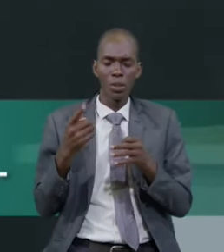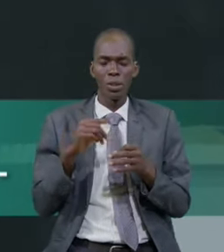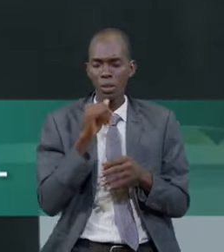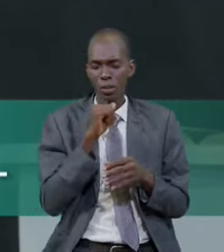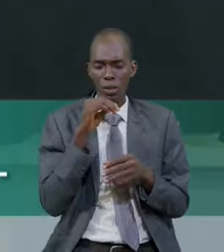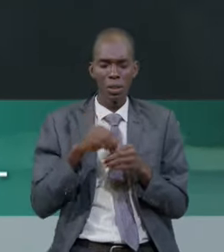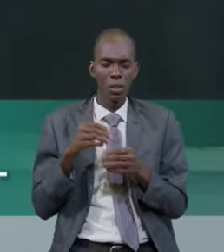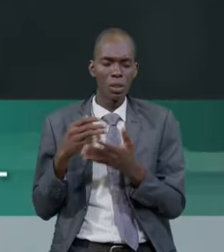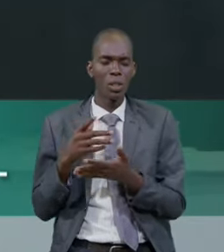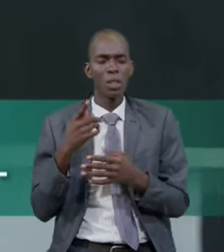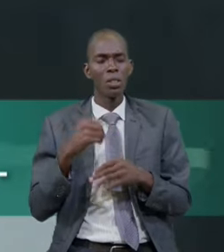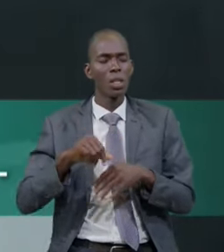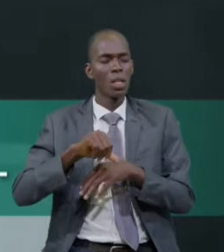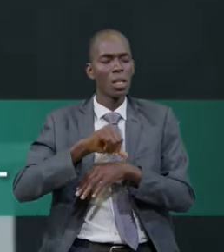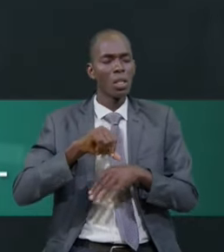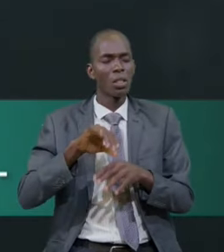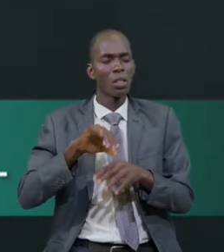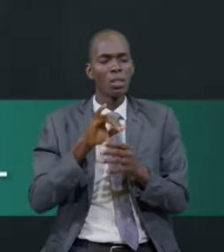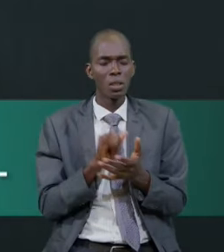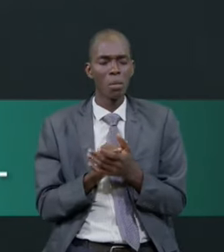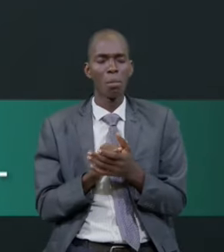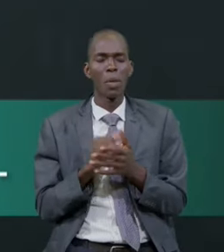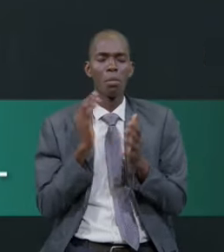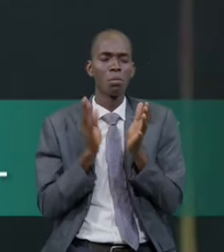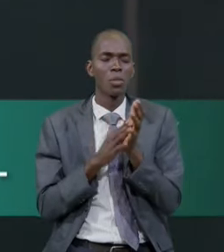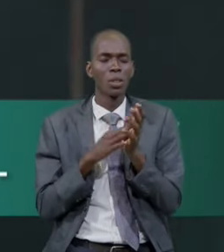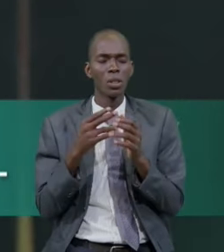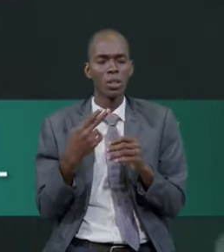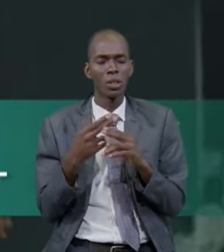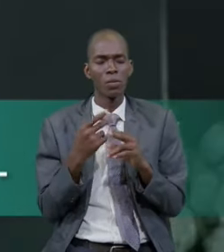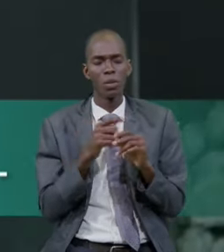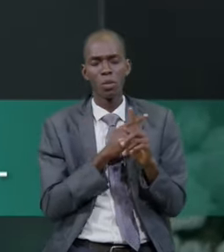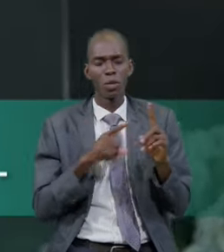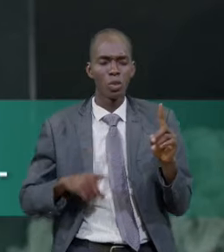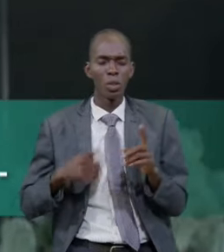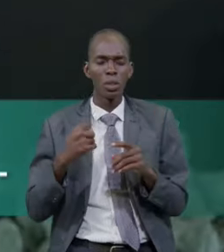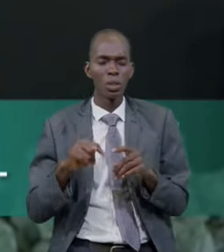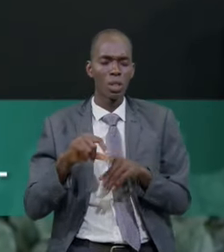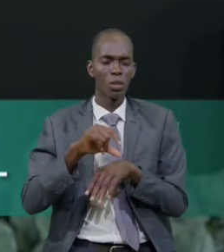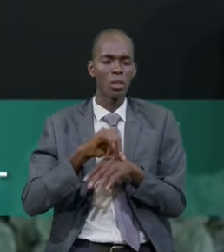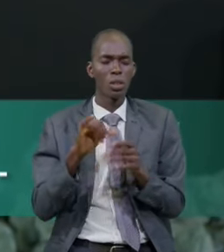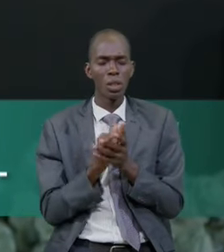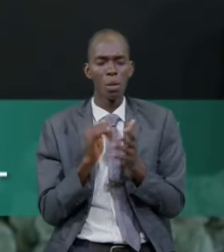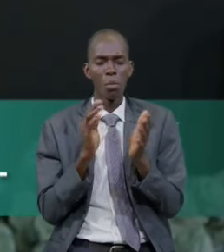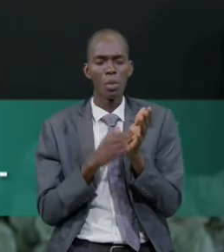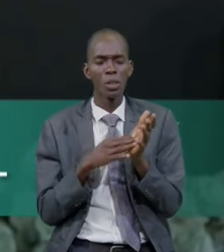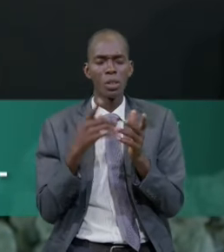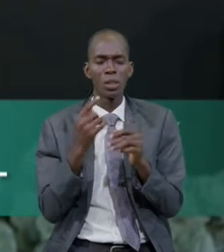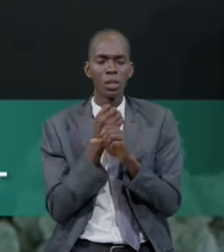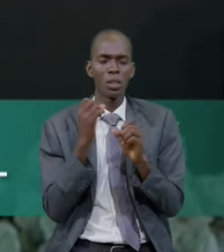Fils, l'onction qui magnifie le Seigneur, qui magnifie le Sauveur et minimise le